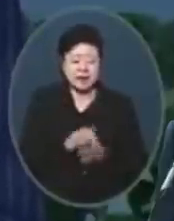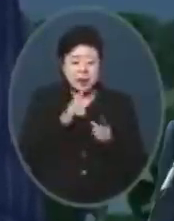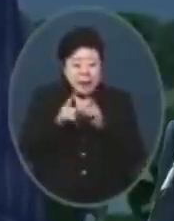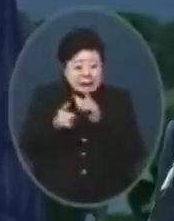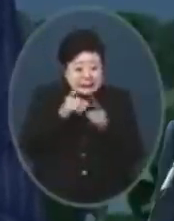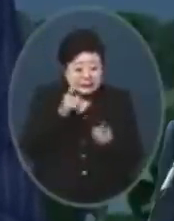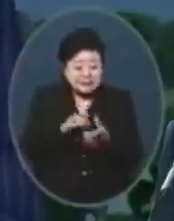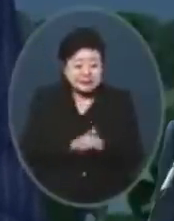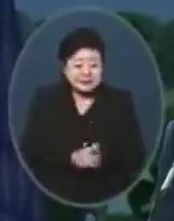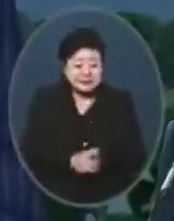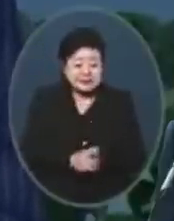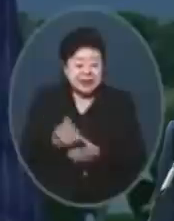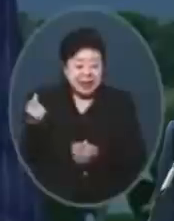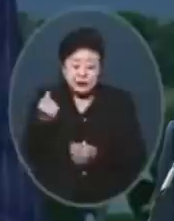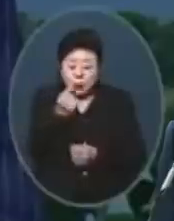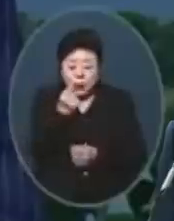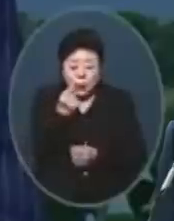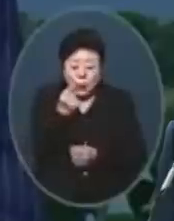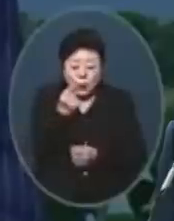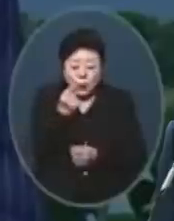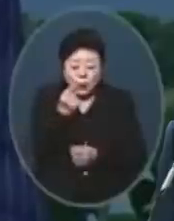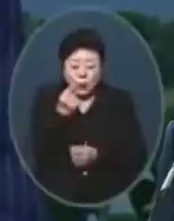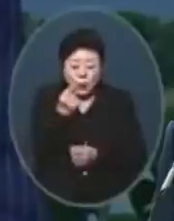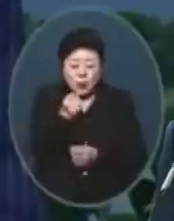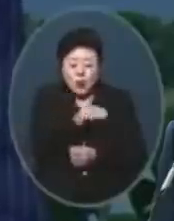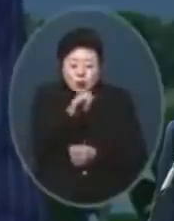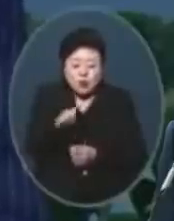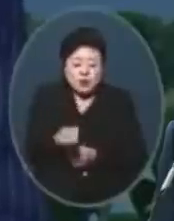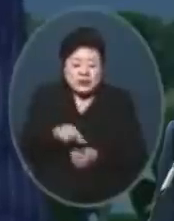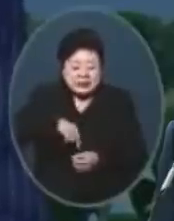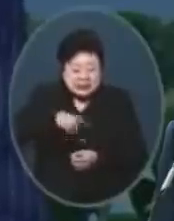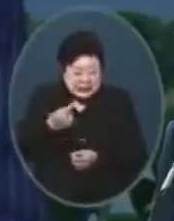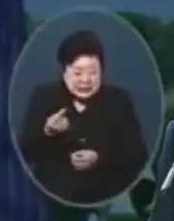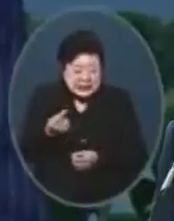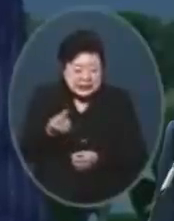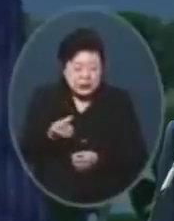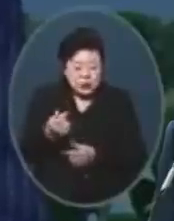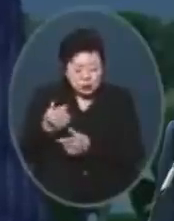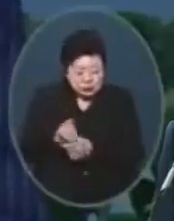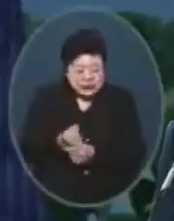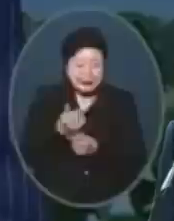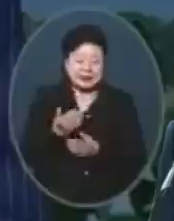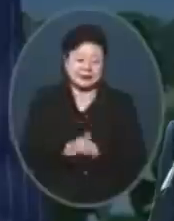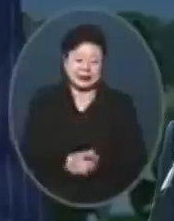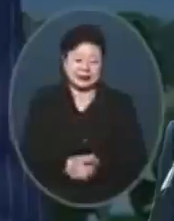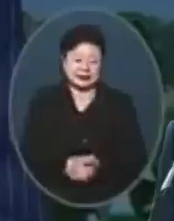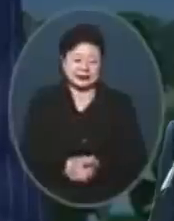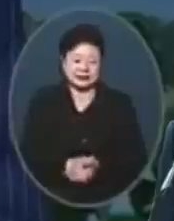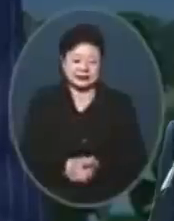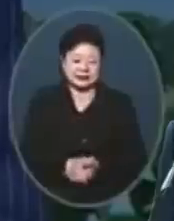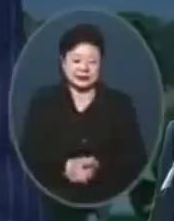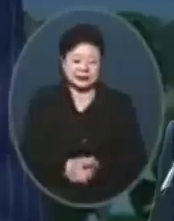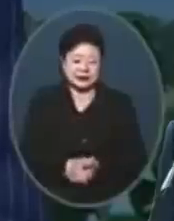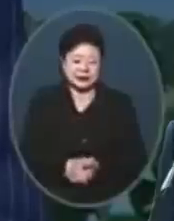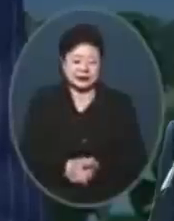말씀을 가지고 우리 스스로를 늘 붙잡아야 되는 것입니다.